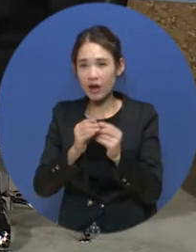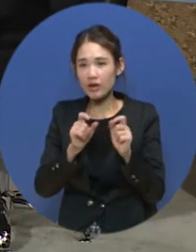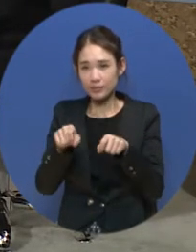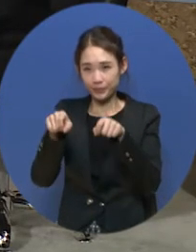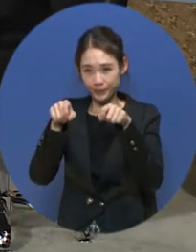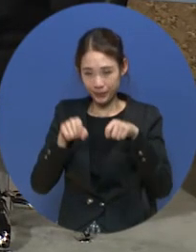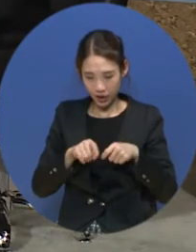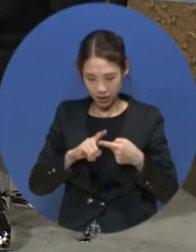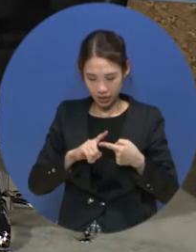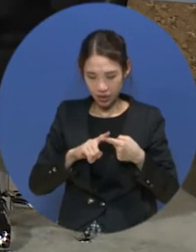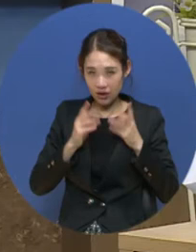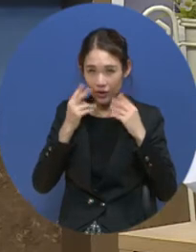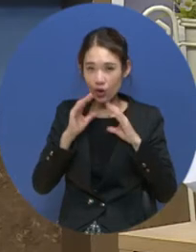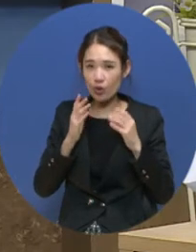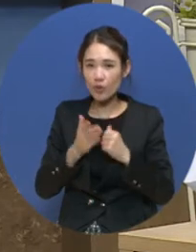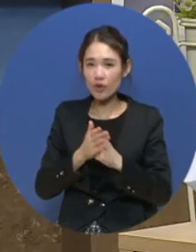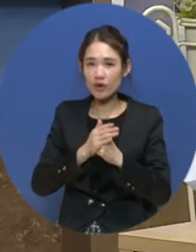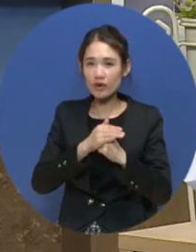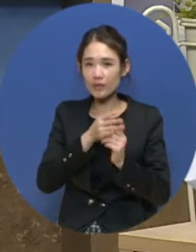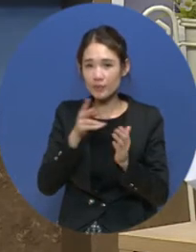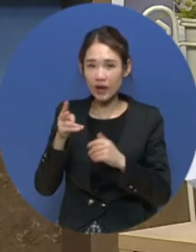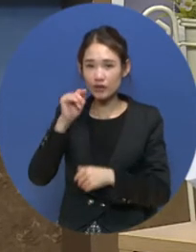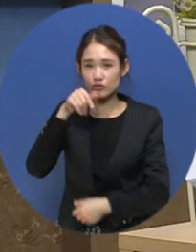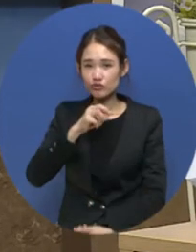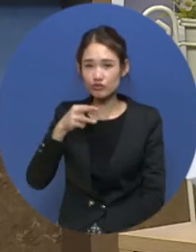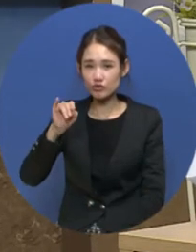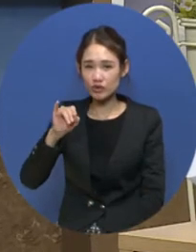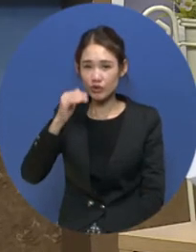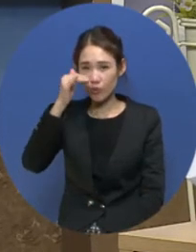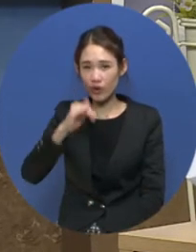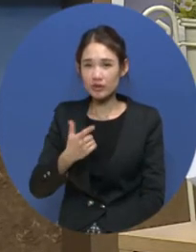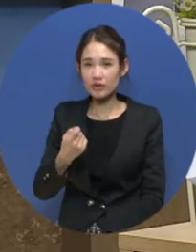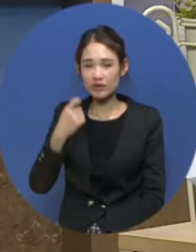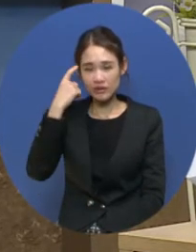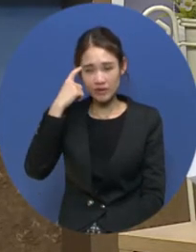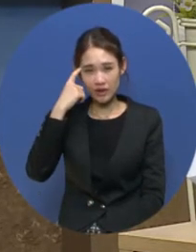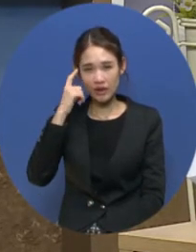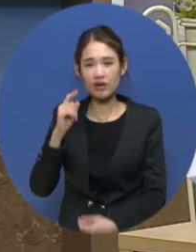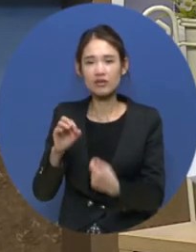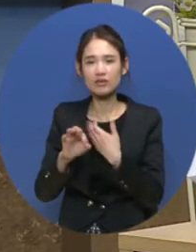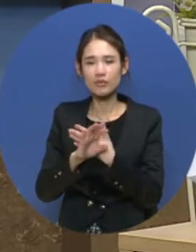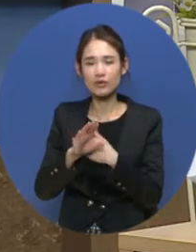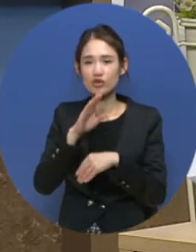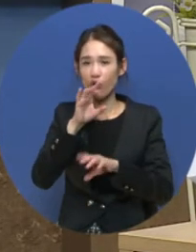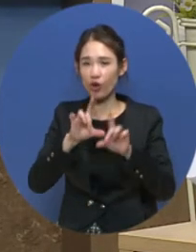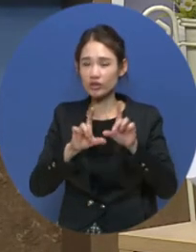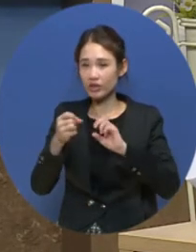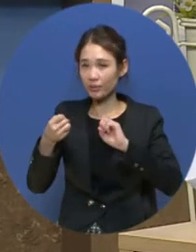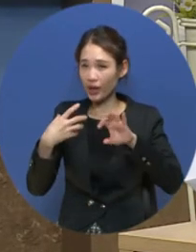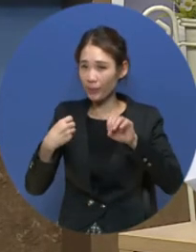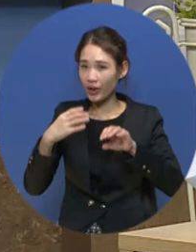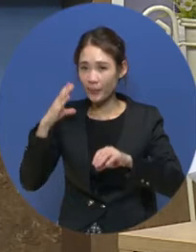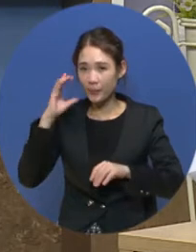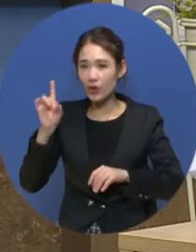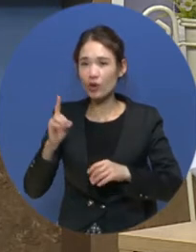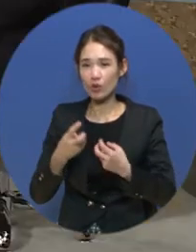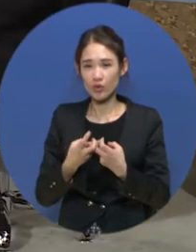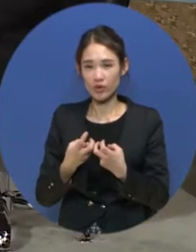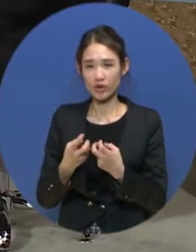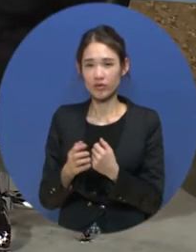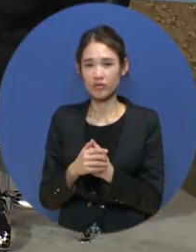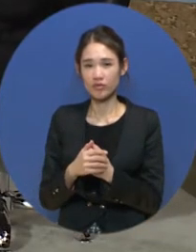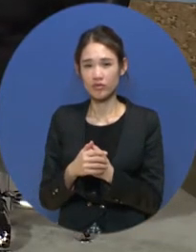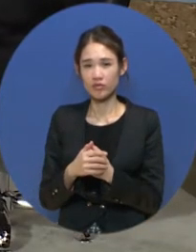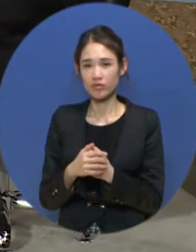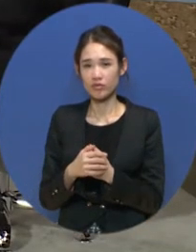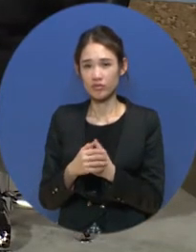교육이 생겨난 게 어떻게 보면 누리 과정이라고 볼수 있을 것 같은데요. 그렇다면 현장의 반응은 어떤가요?